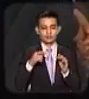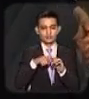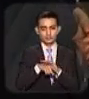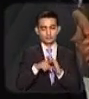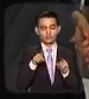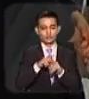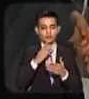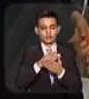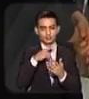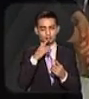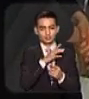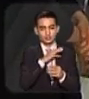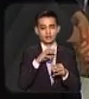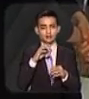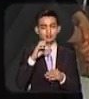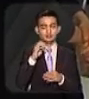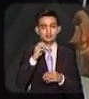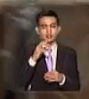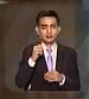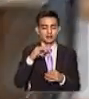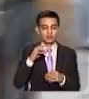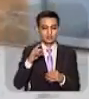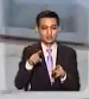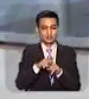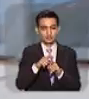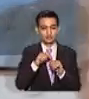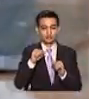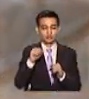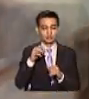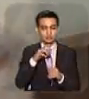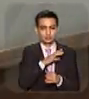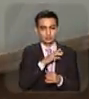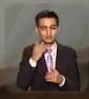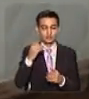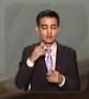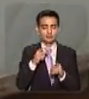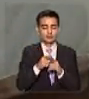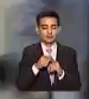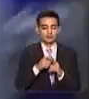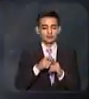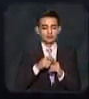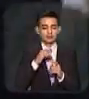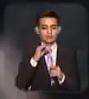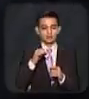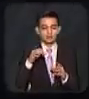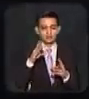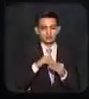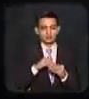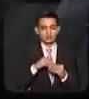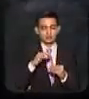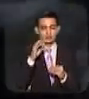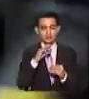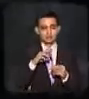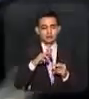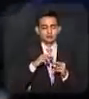сенатор поддержала замечания журналистов о низком профессионализме пресс-секретарей, которые вместо того, чтобы стать связующим звеном